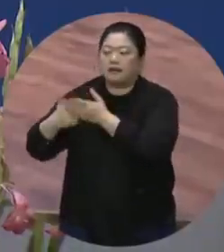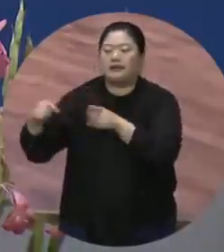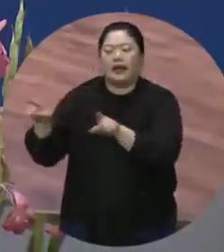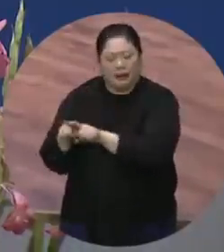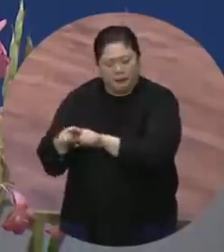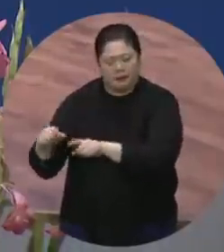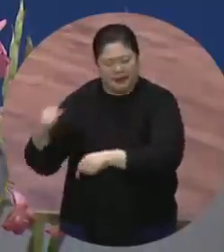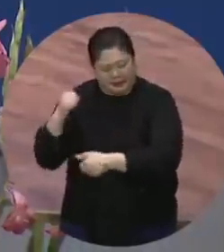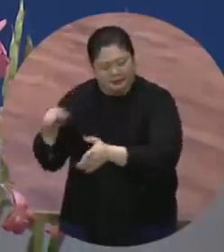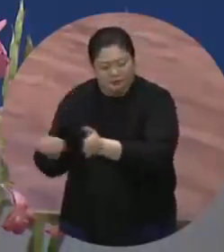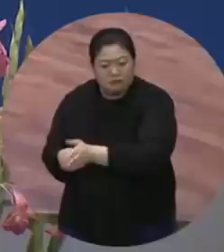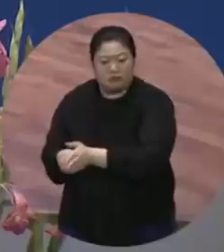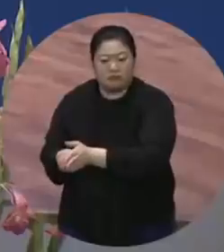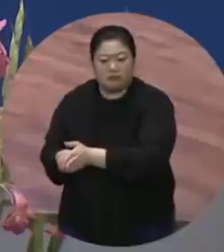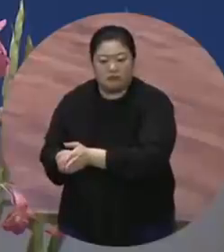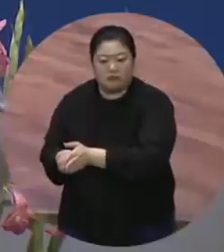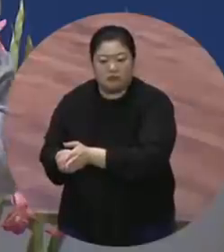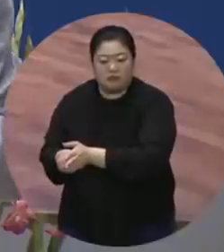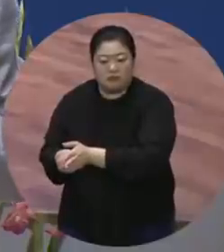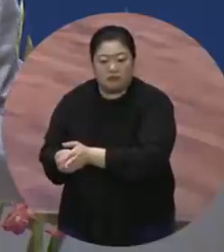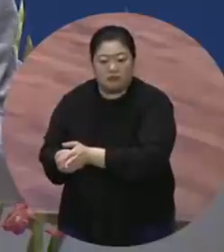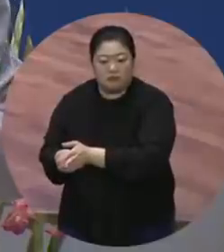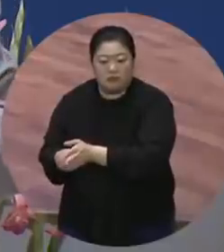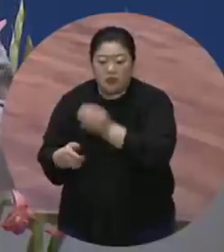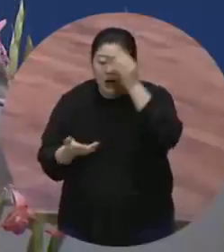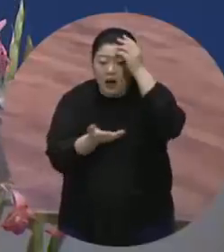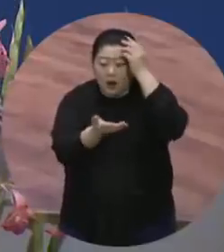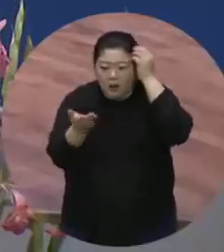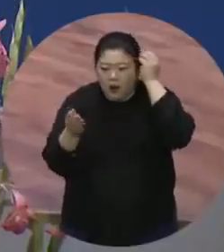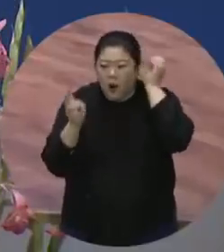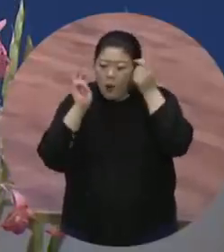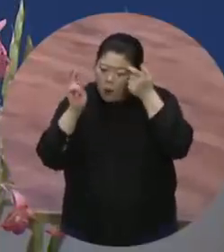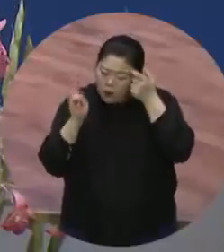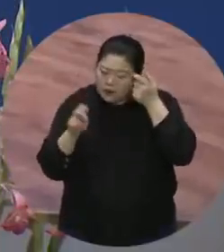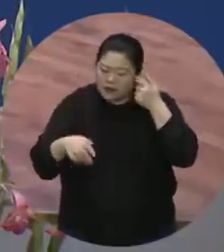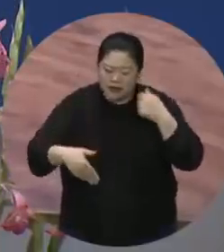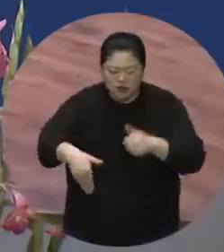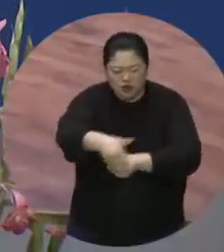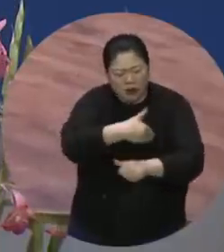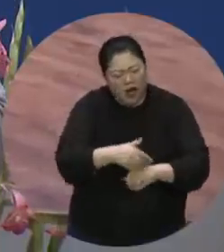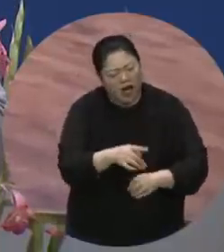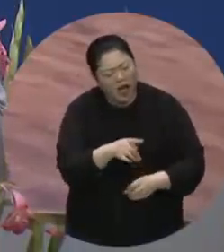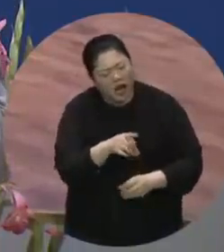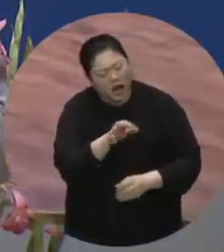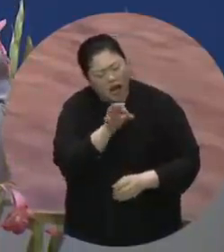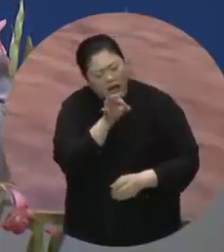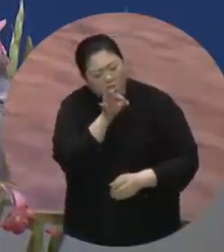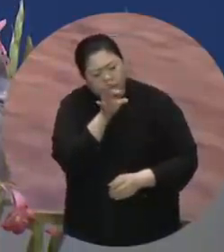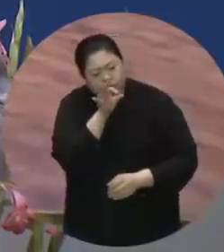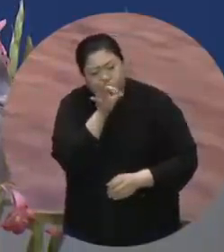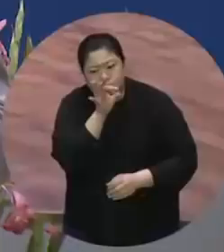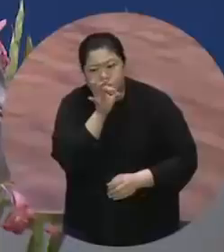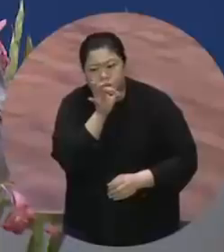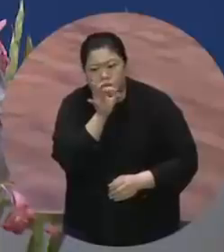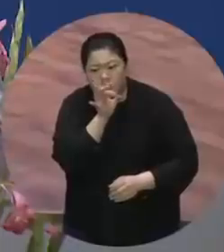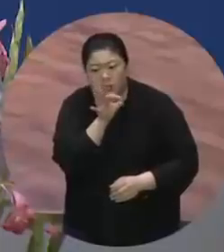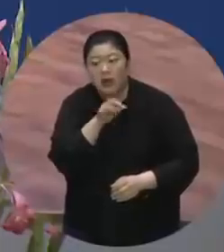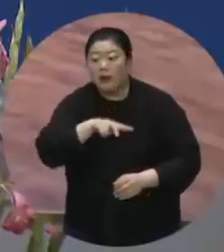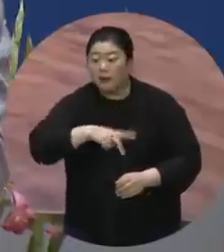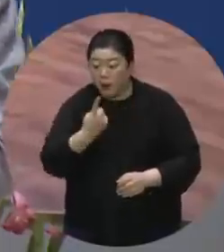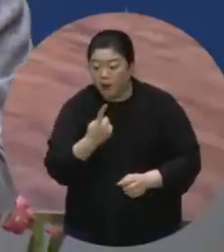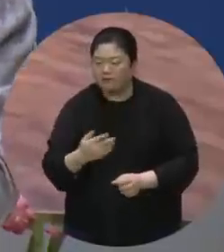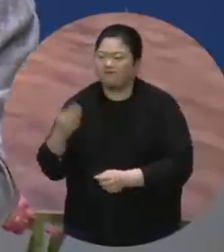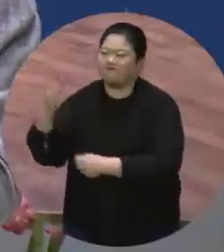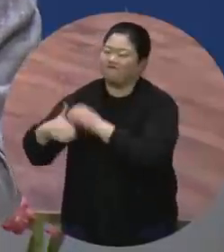바랍니다. 아무리 견고하고 도저히 난공불락의 이 안악산지라도 여호와께서 나와 함께